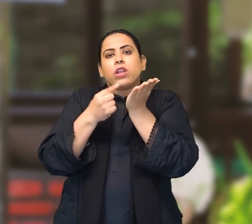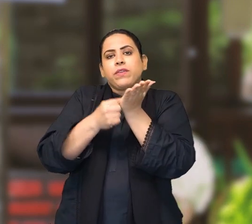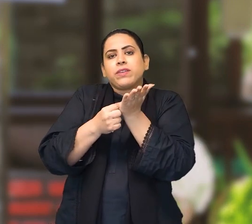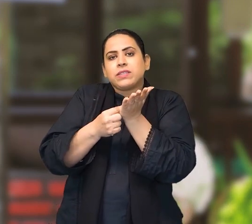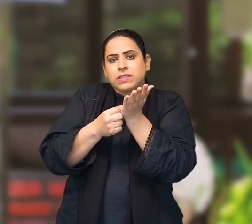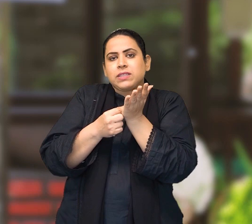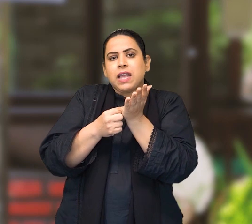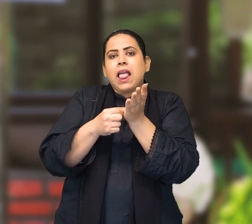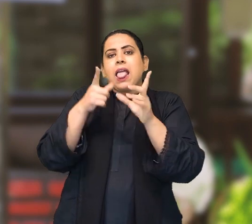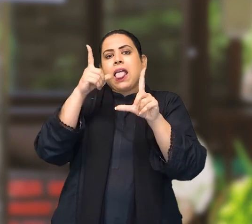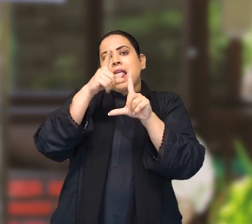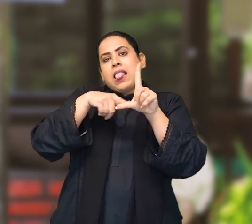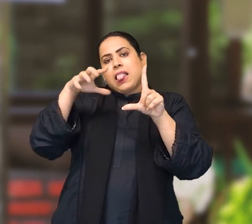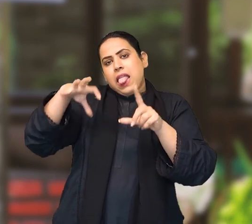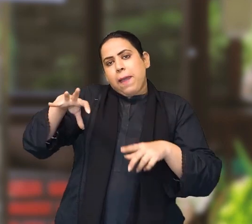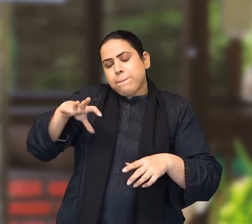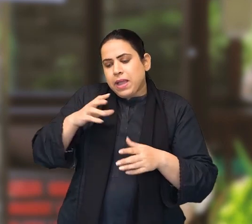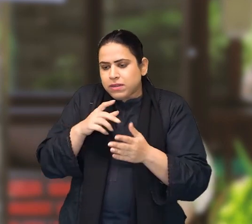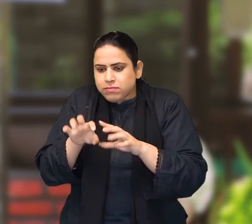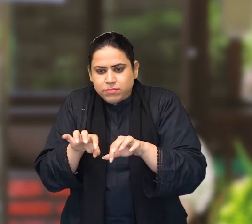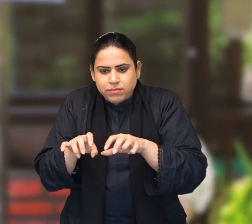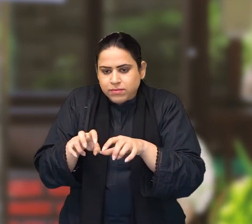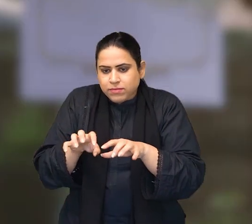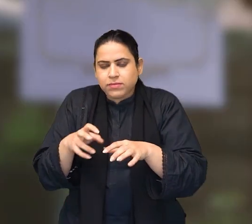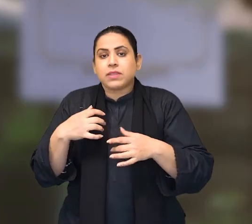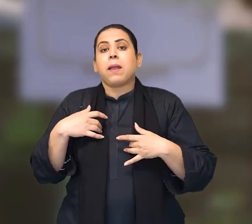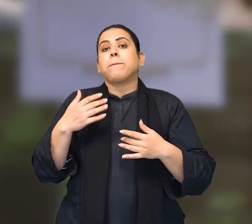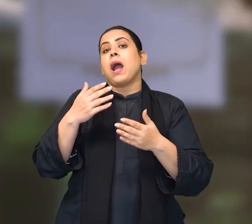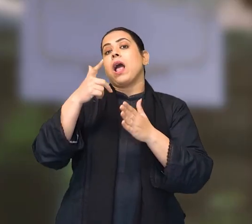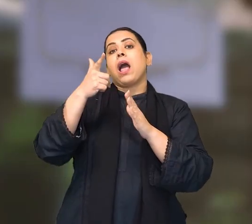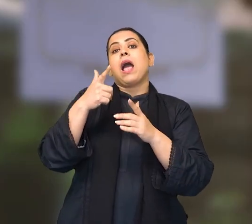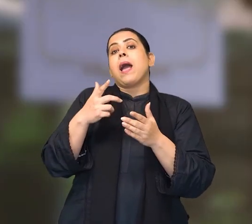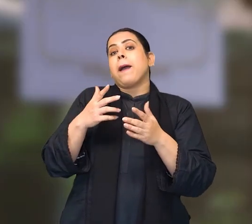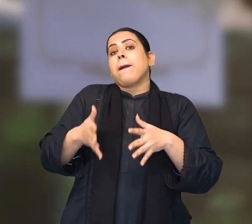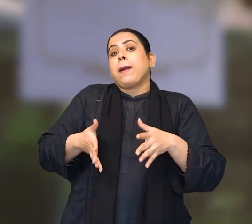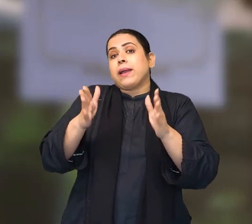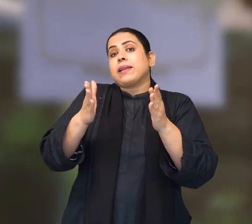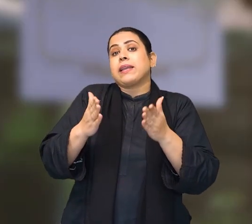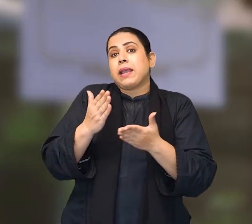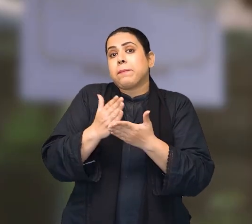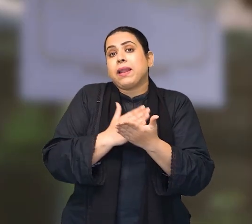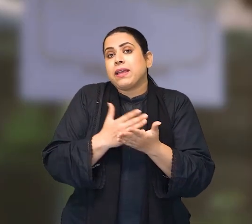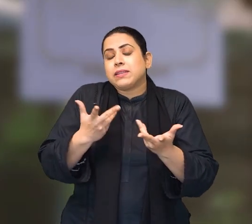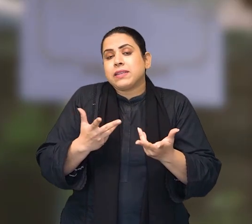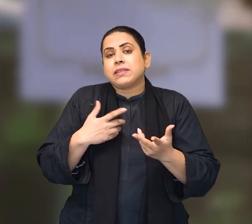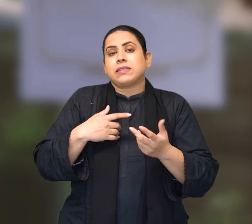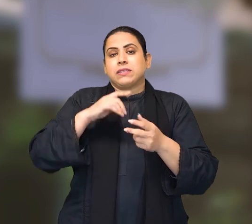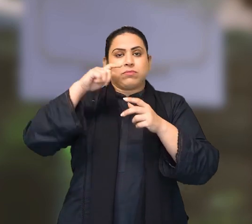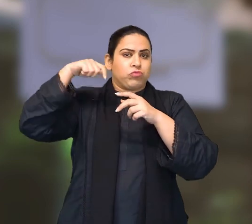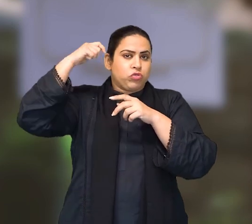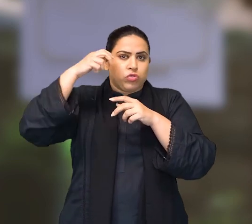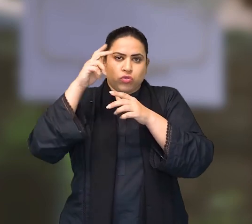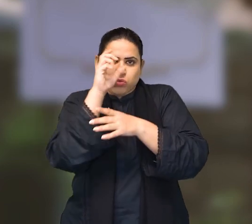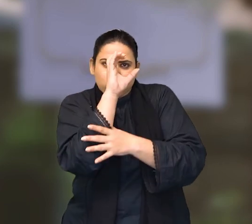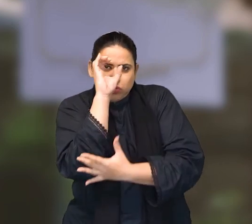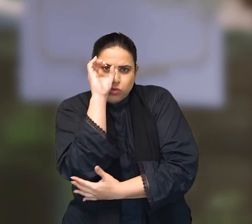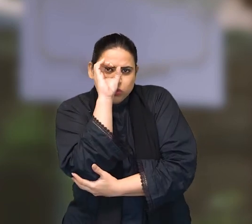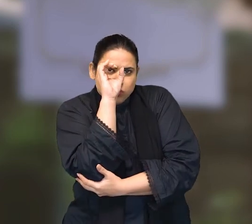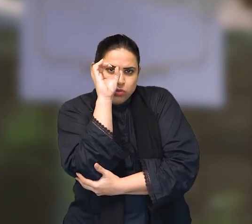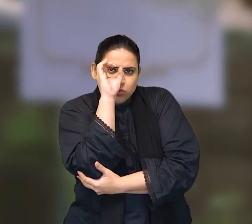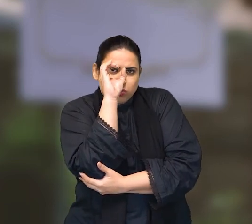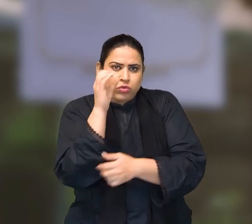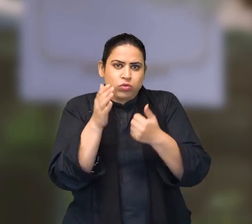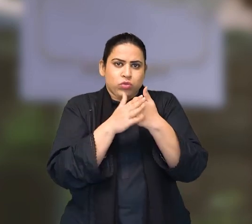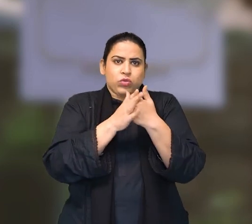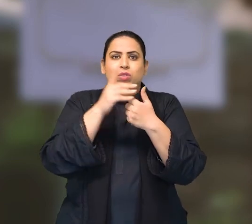की लैब के अंदर ही बैठ के इसे एडिट वगैरह कर रहे होते थे. हमारा प्लान ये था कि जिस तरह से हम लोग शूट कर रहे हैं बिल्कुल